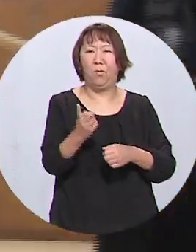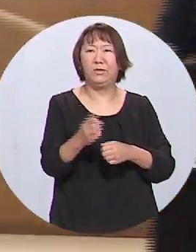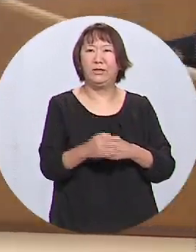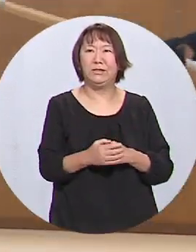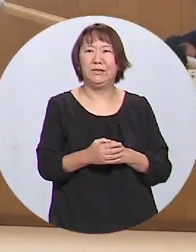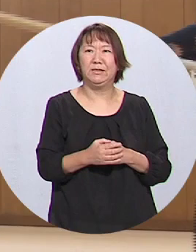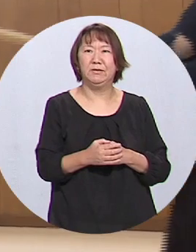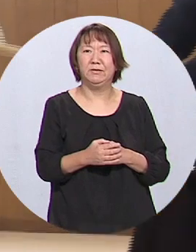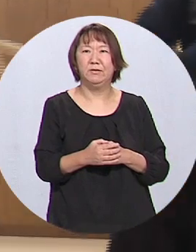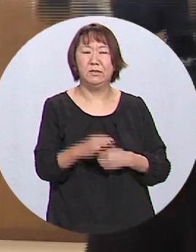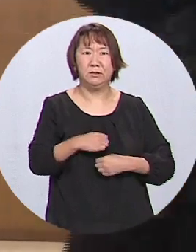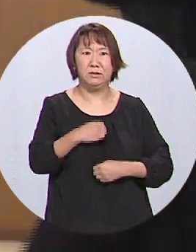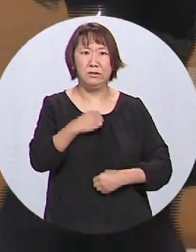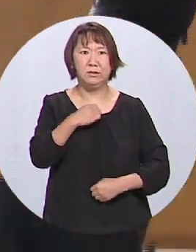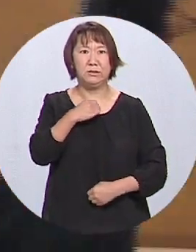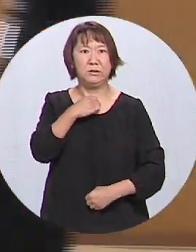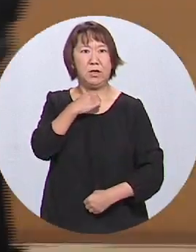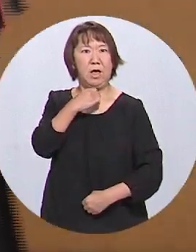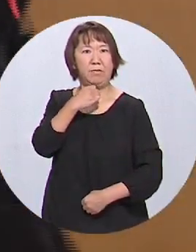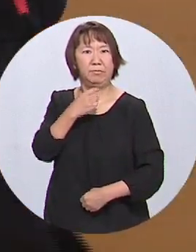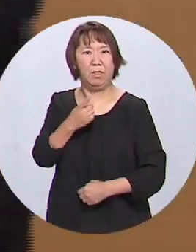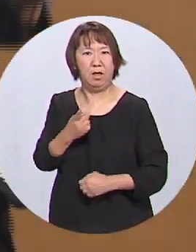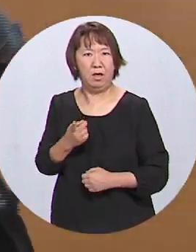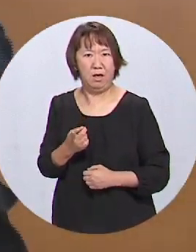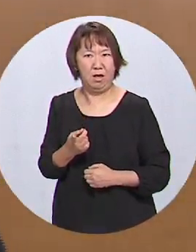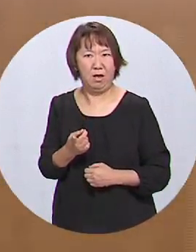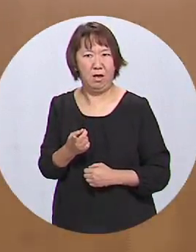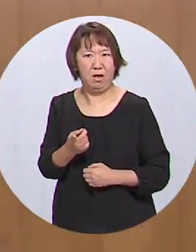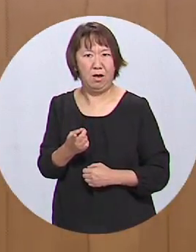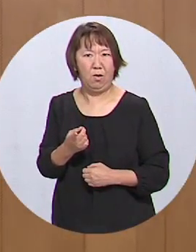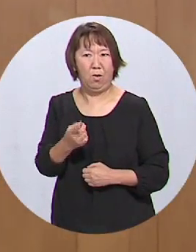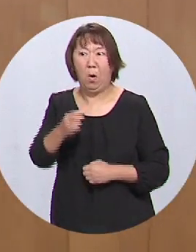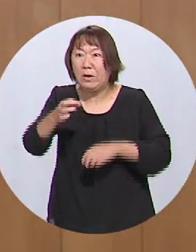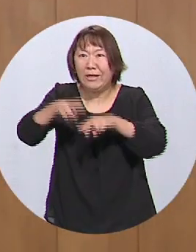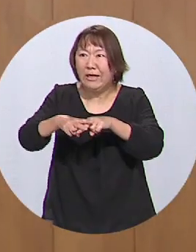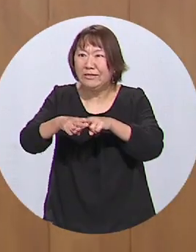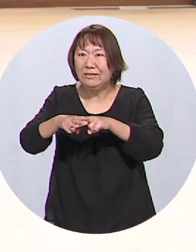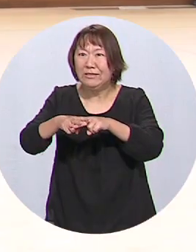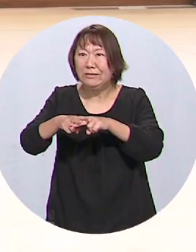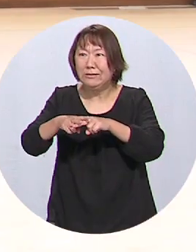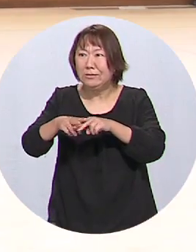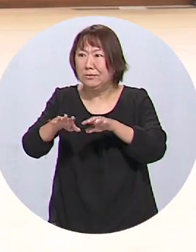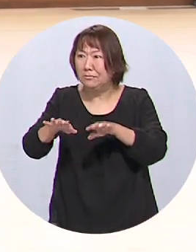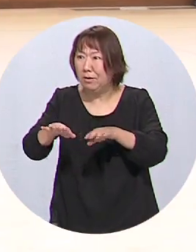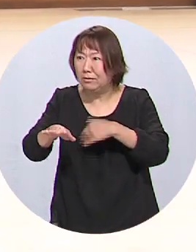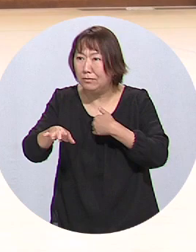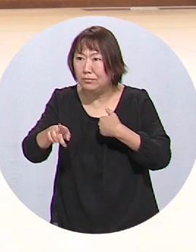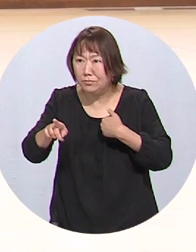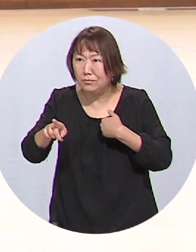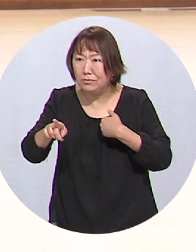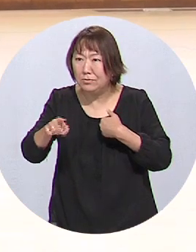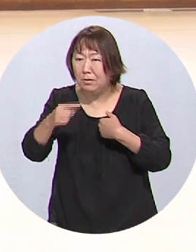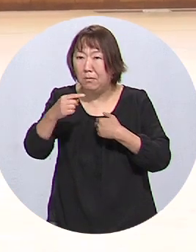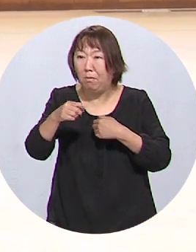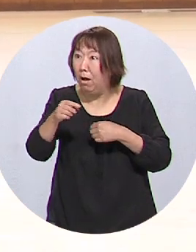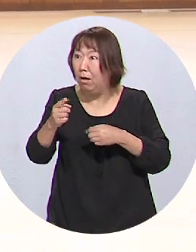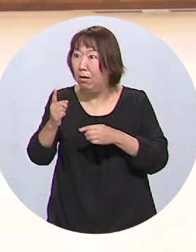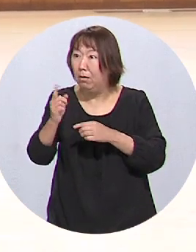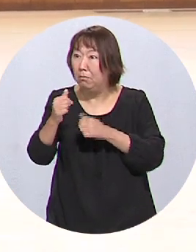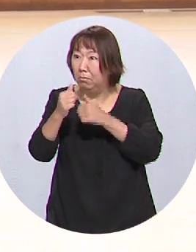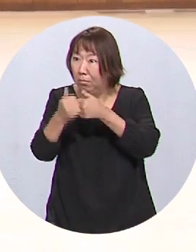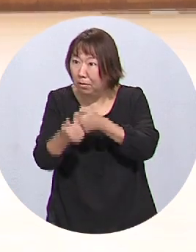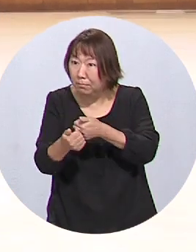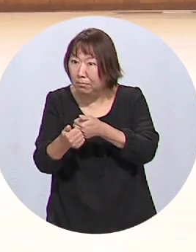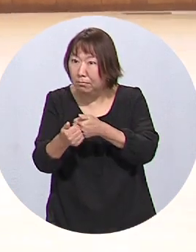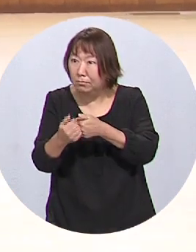どうだ、 真剣だ。 おいいぞ、かない。 今どう、当たった。 なんか素人目にはね、入ったように見え